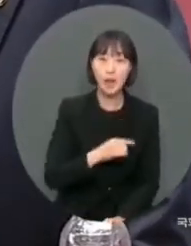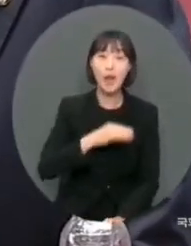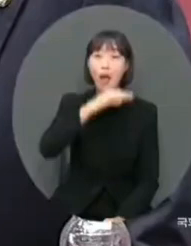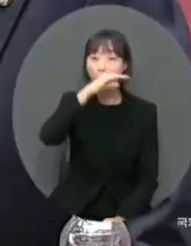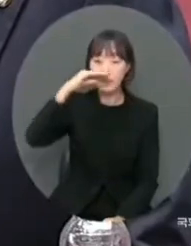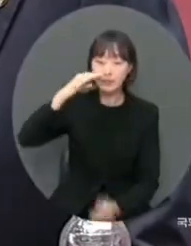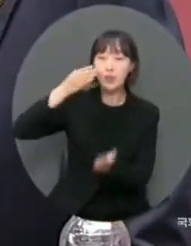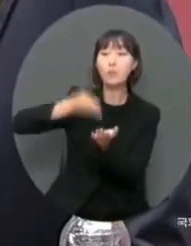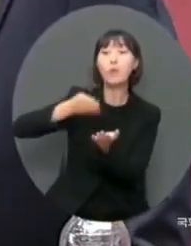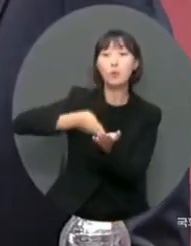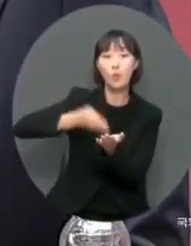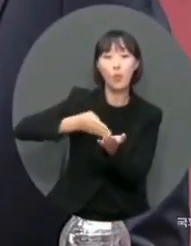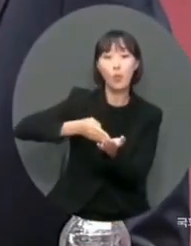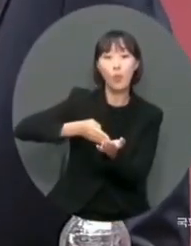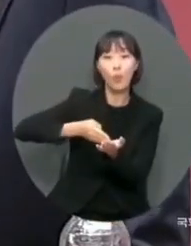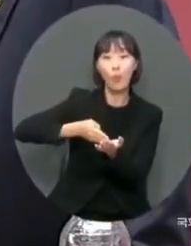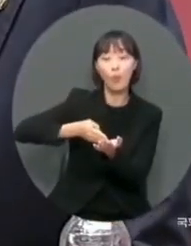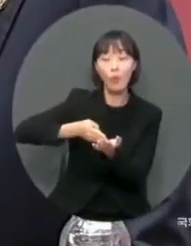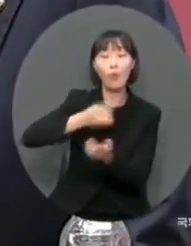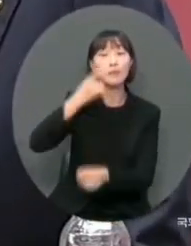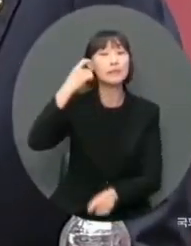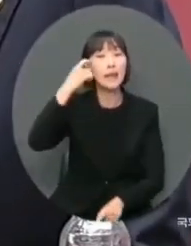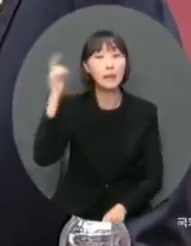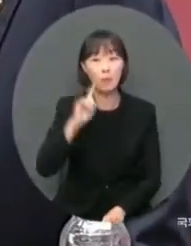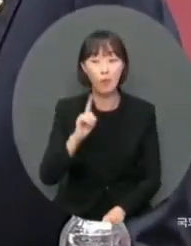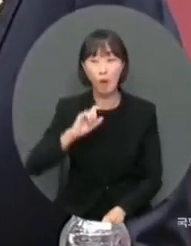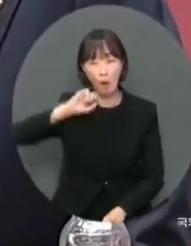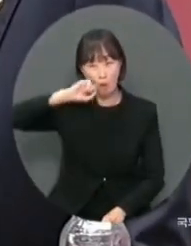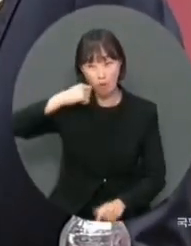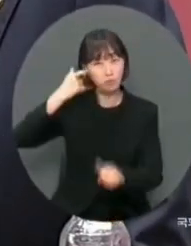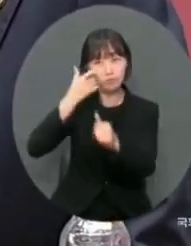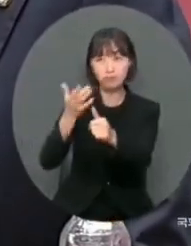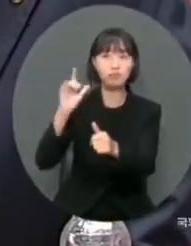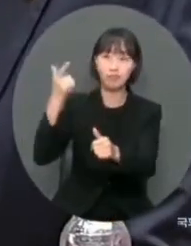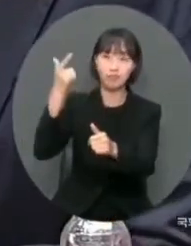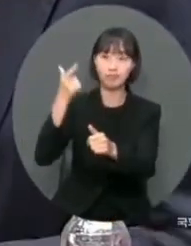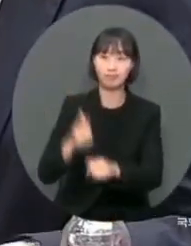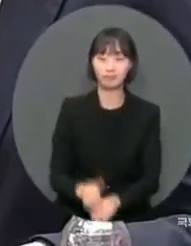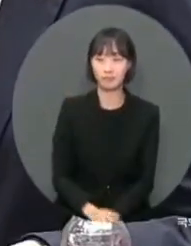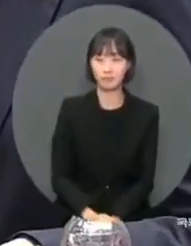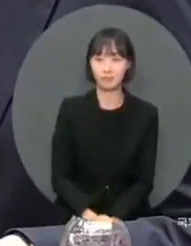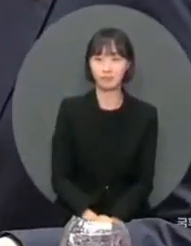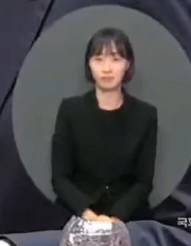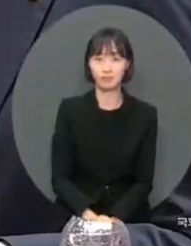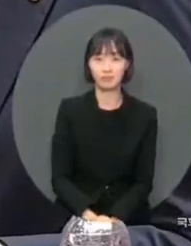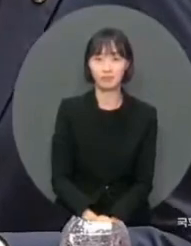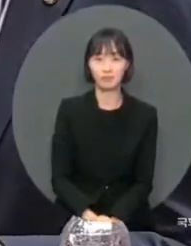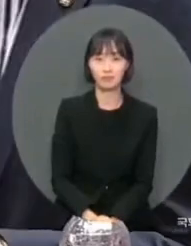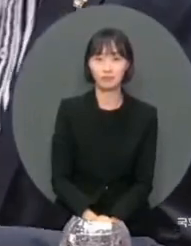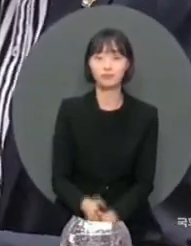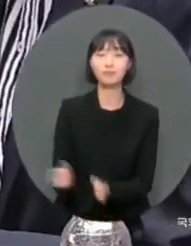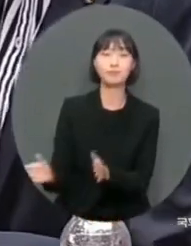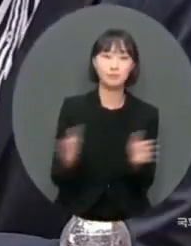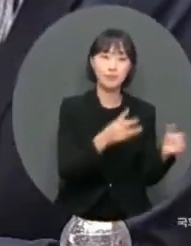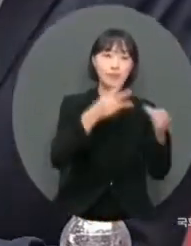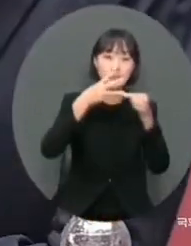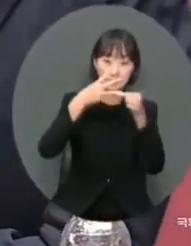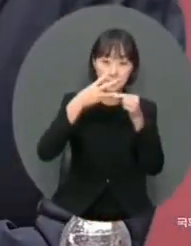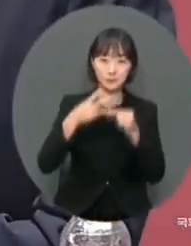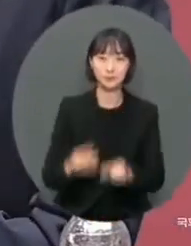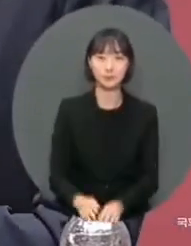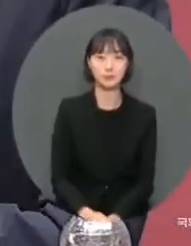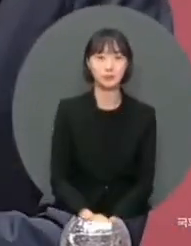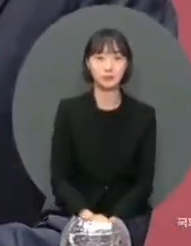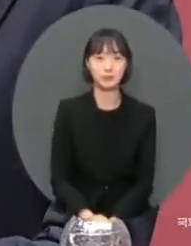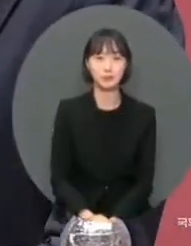대한 총리님의 의견이 듣고 싶었던 건데 대단히 어려운 질문 아닙니다. 글쎄요. 그 다음 질문 드리겠습니다. 그러나 그 사례로서 말씀하시는